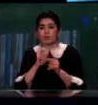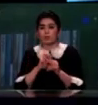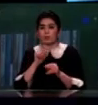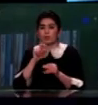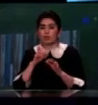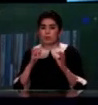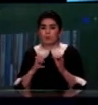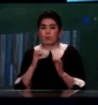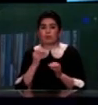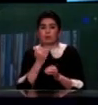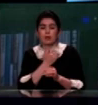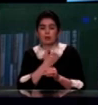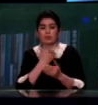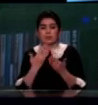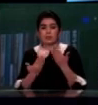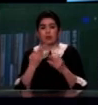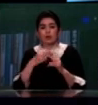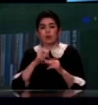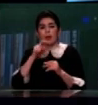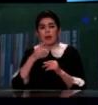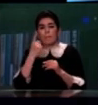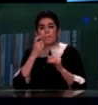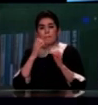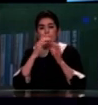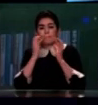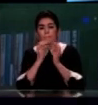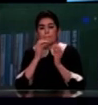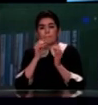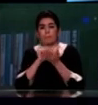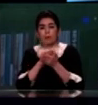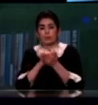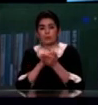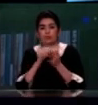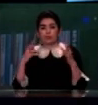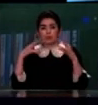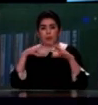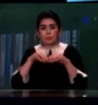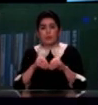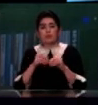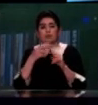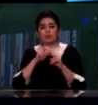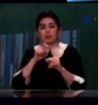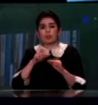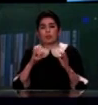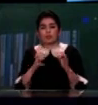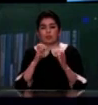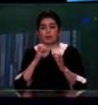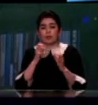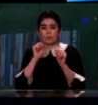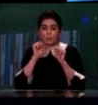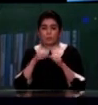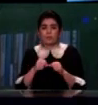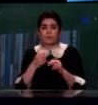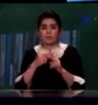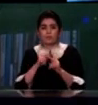biz himoyalamoqchi bo'lsak, uni bitta papka yordamida bir joyga jamlaymiz va demak uni himoyalab qo'yishimiz